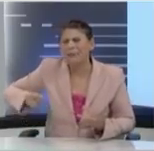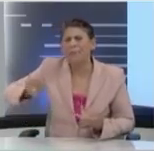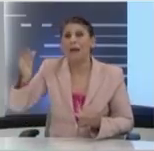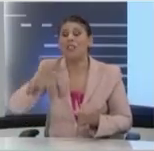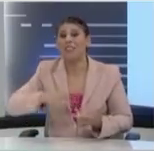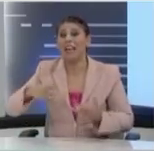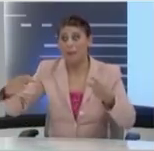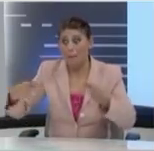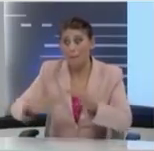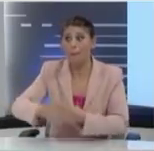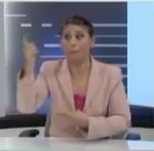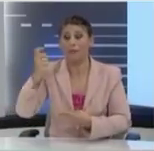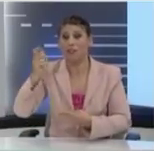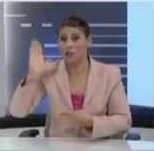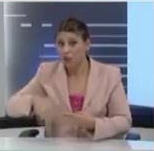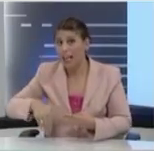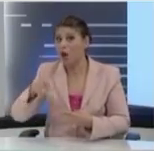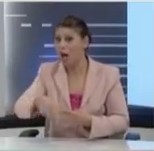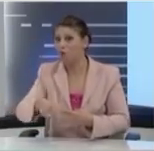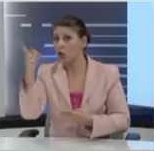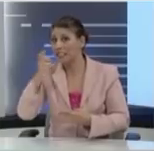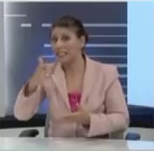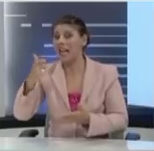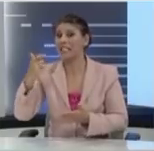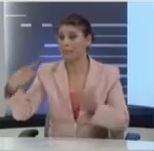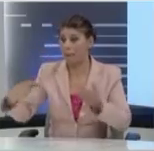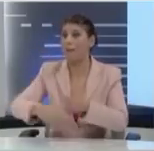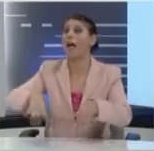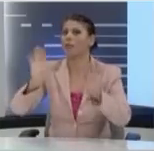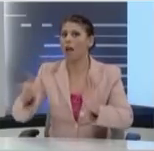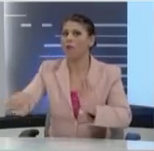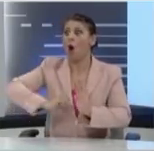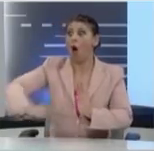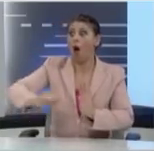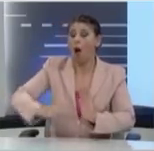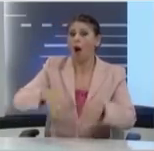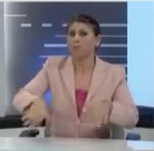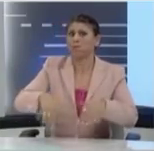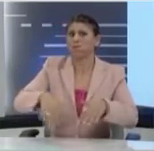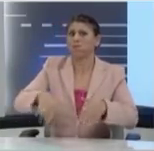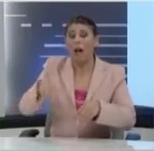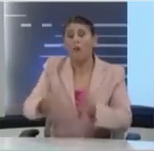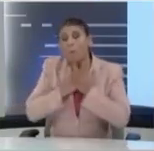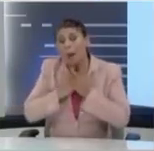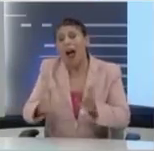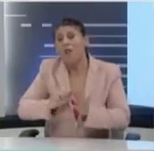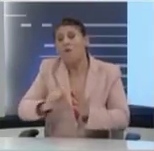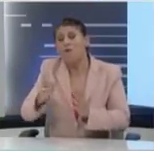τρέμεται την πιθανότητα αυτή στο τέλος να μην εφαρμοστεί. Αυτός είναι ο μεγάλος σας φόβος.